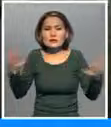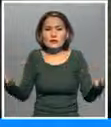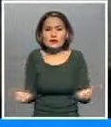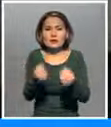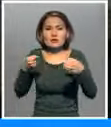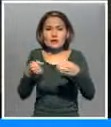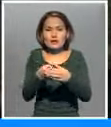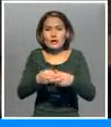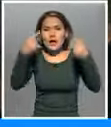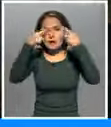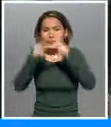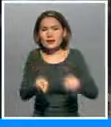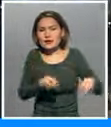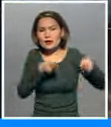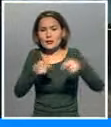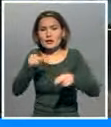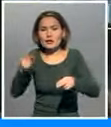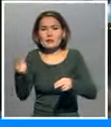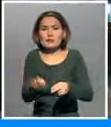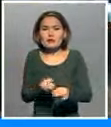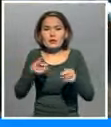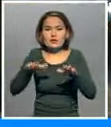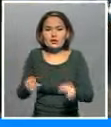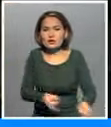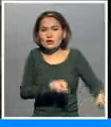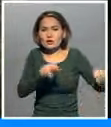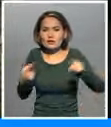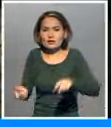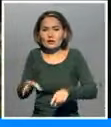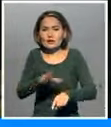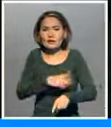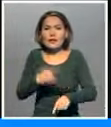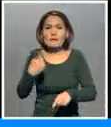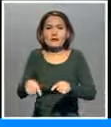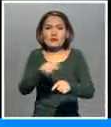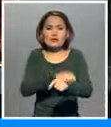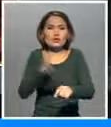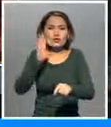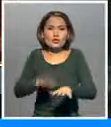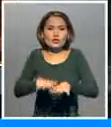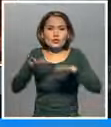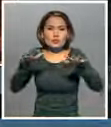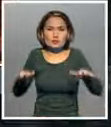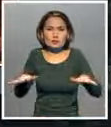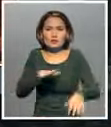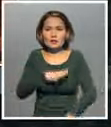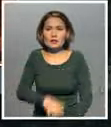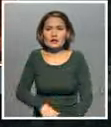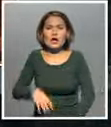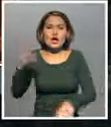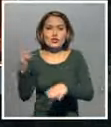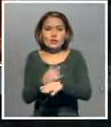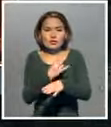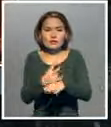жұмылдырды. Тұрғындар түні бойы қауіпсіз жерге көшірілді. Су деңгейі кейбір көшелерде 1 метрге дейін жеткен. Қазір шамамен сағат түнгі